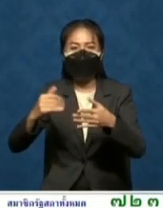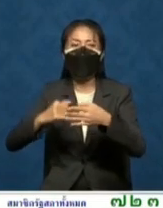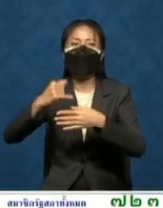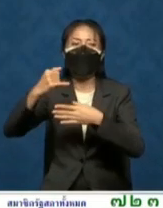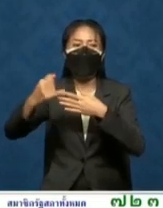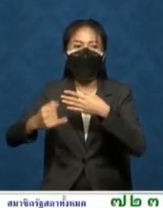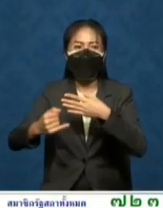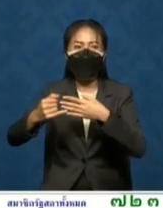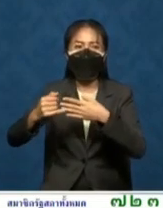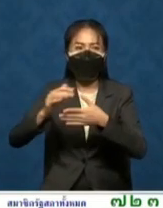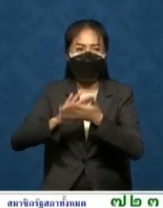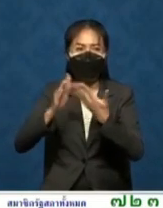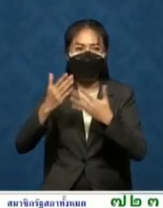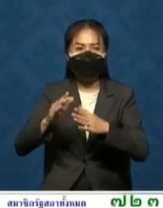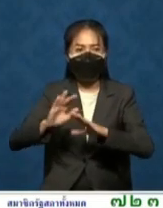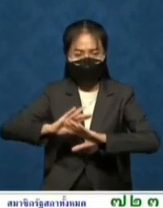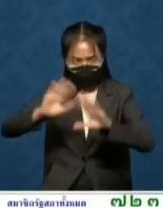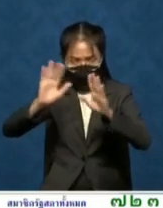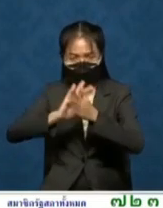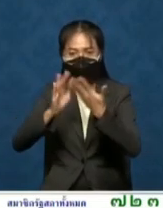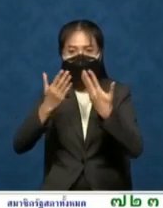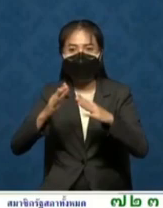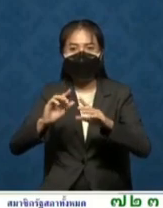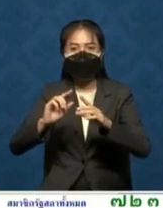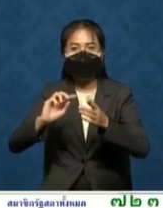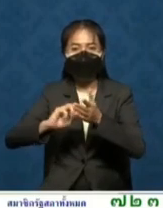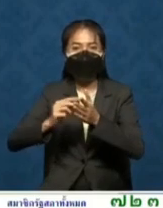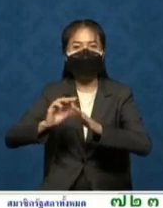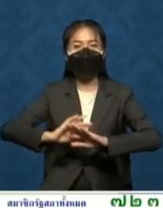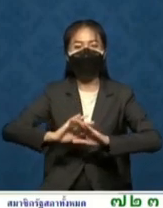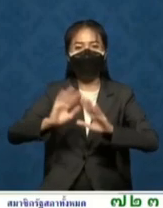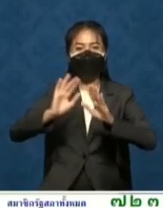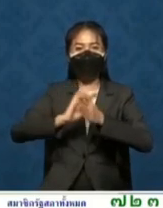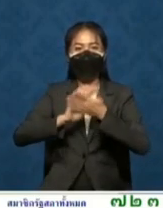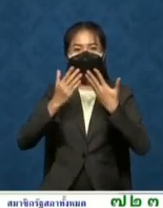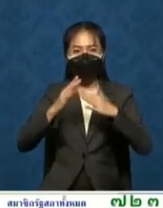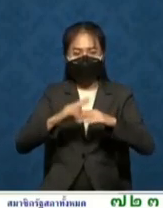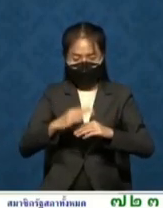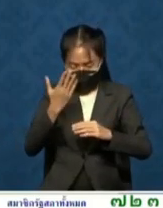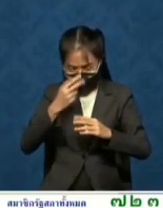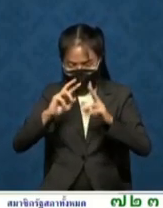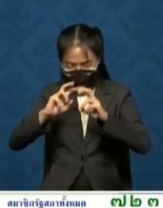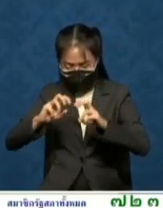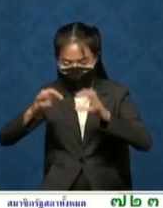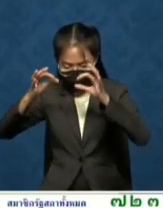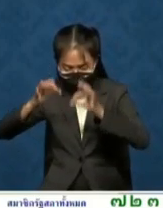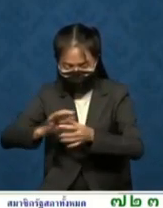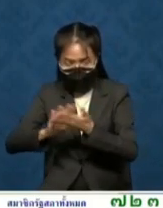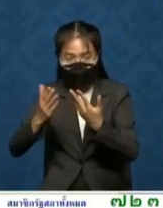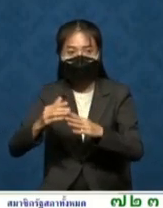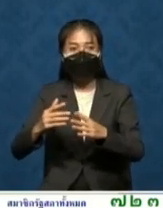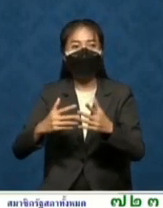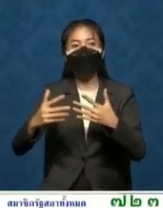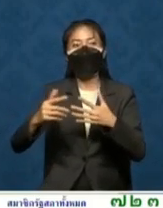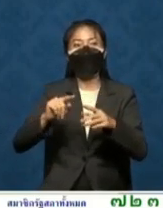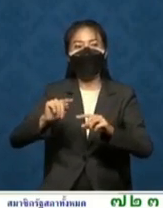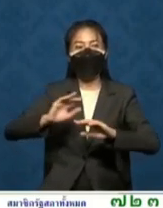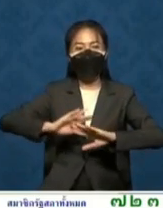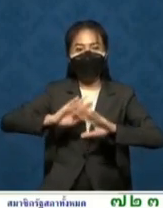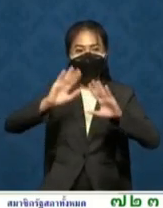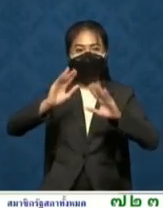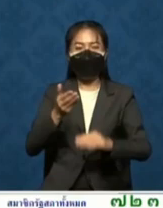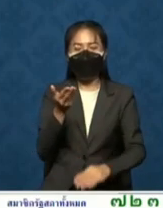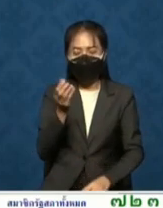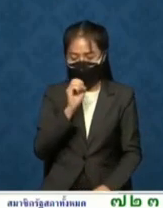ข้อถือว่าให้ถอนแล้วก็ถอนก็จบครับ ไม่ใช่ข้อกล่าวหาครับเพราะมีคำวินิจฉัยเรียบร้อย ใช่ครับถึงจะยืนยันก็ได้จริงแต่เมื่อประธานบอกให้ถ